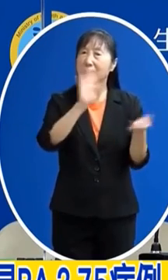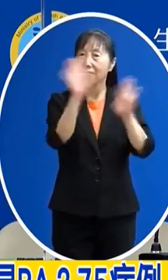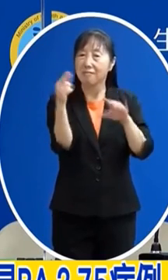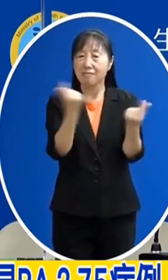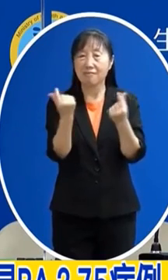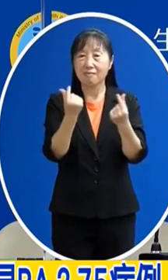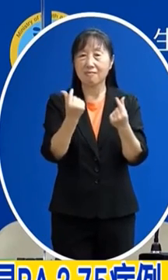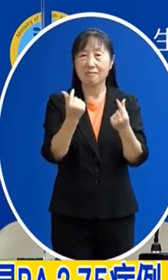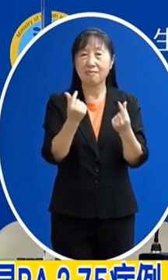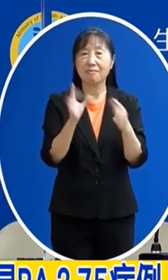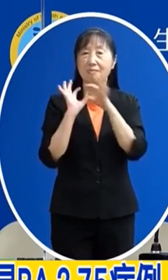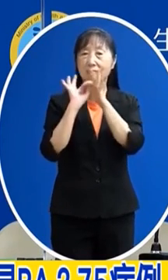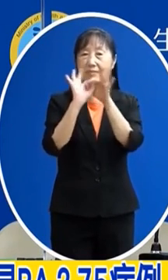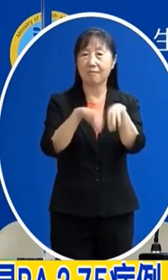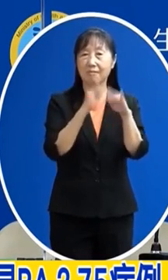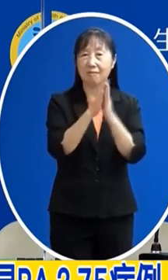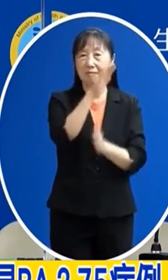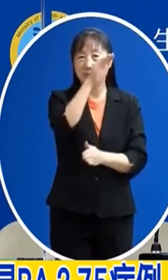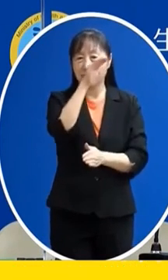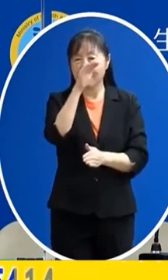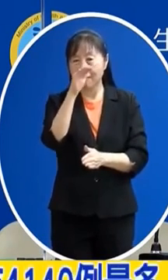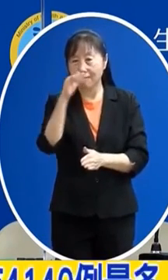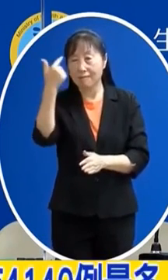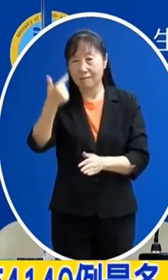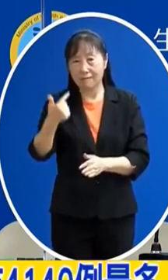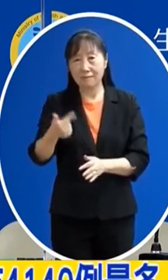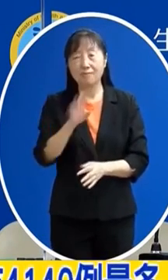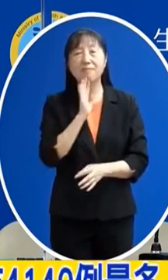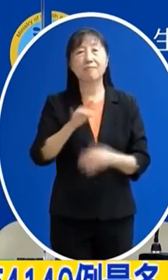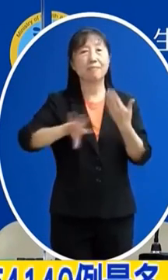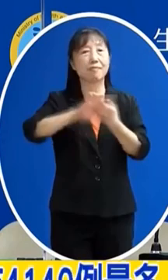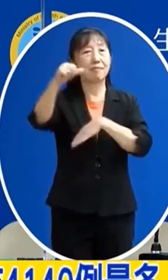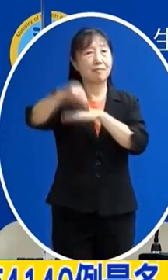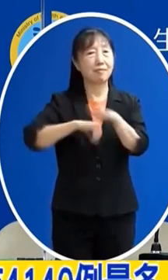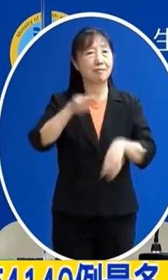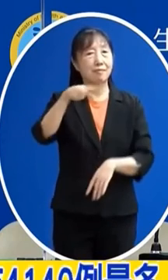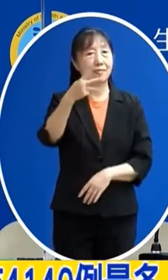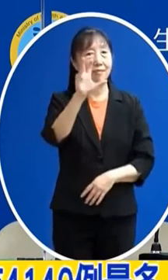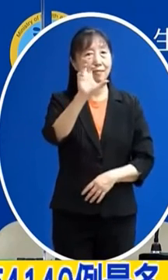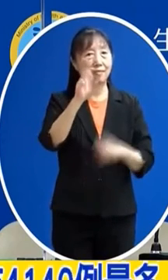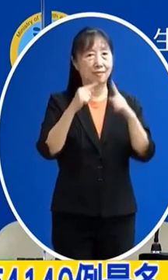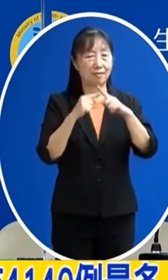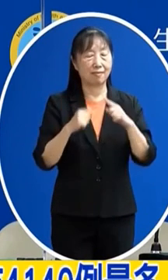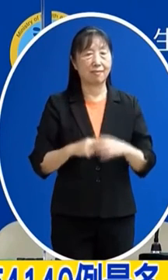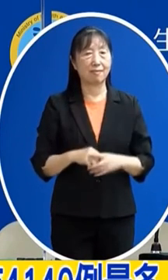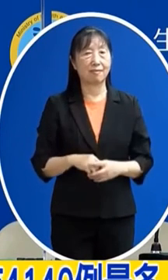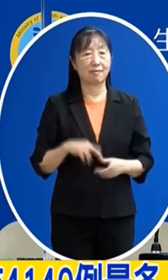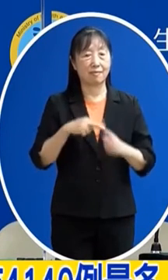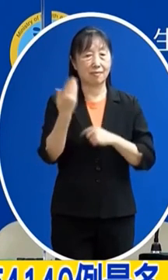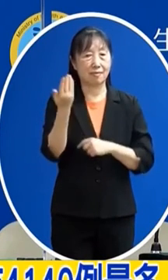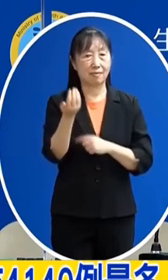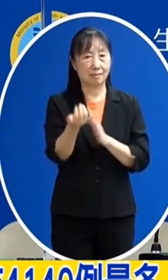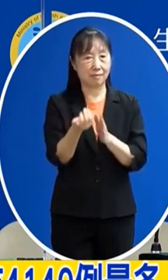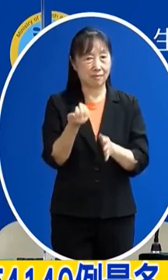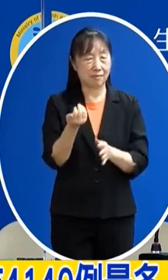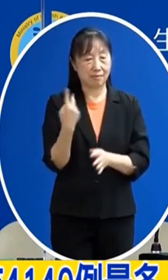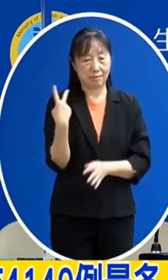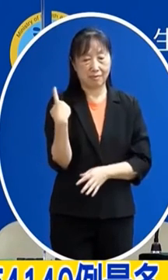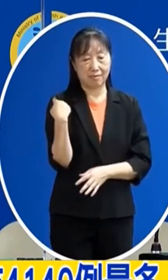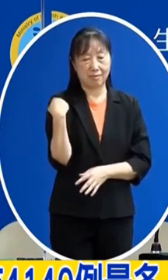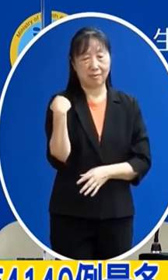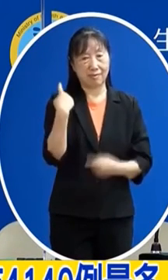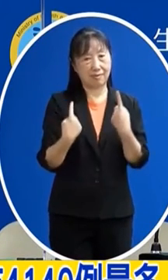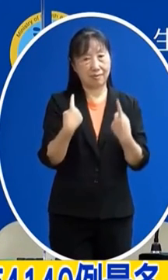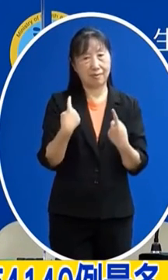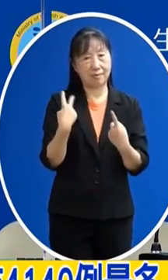缓慢下降的这种速度。那境外移入的病例的话有280位，那比之前一天还来多了一点